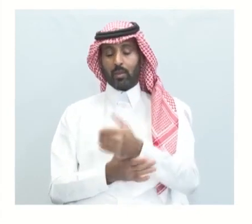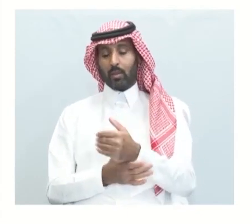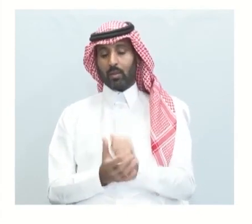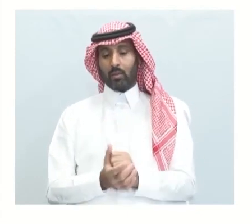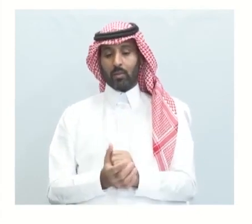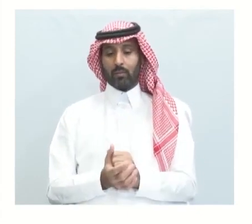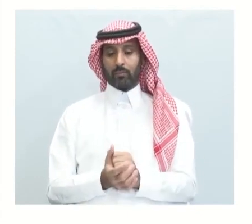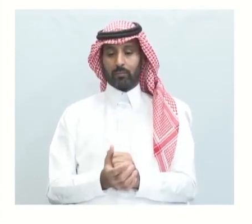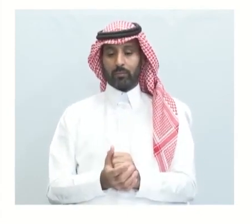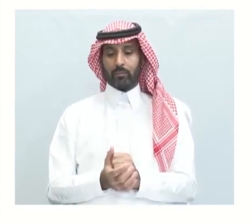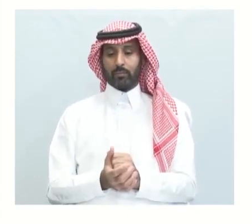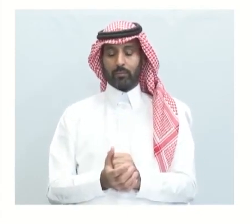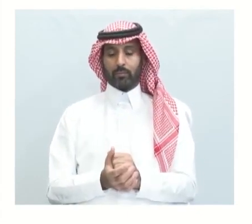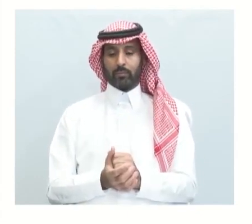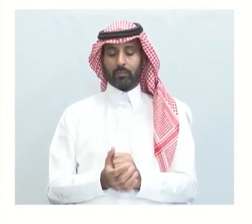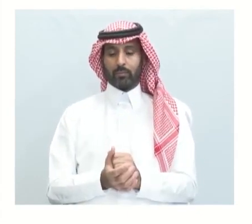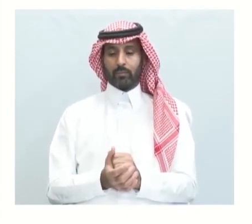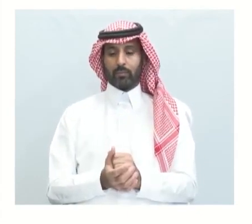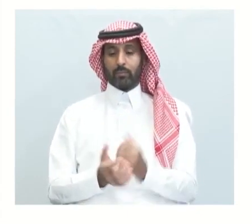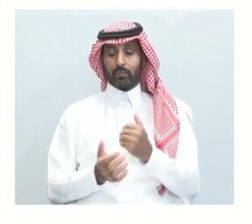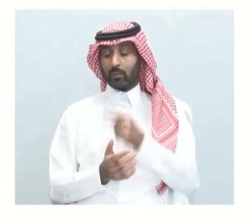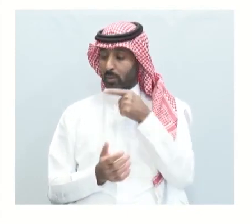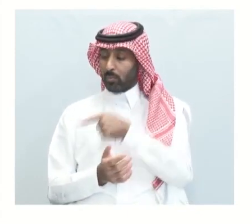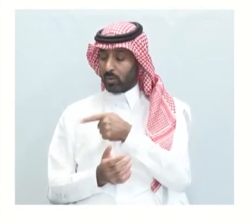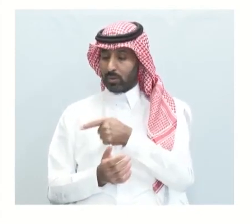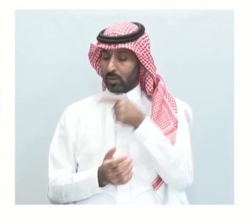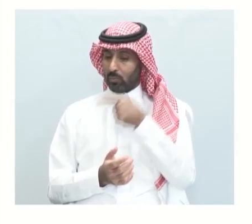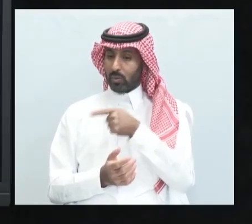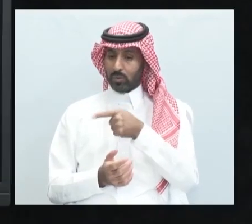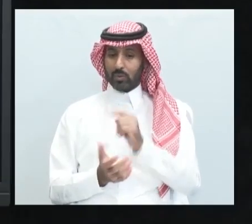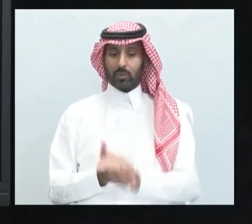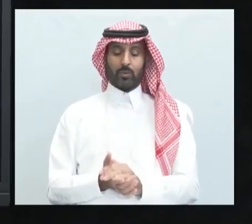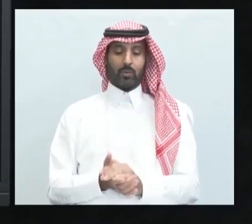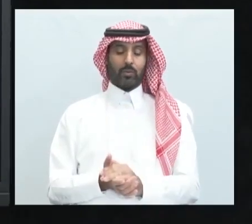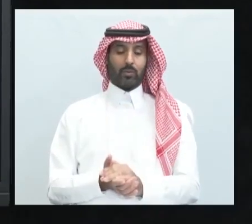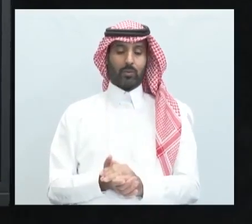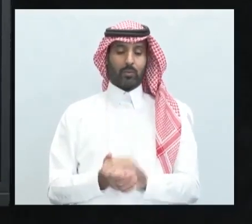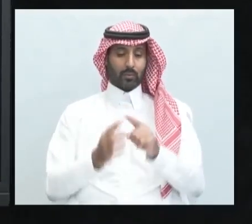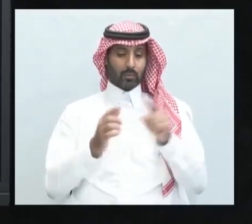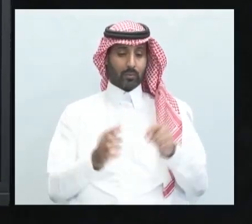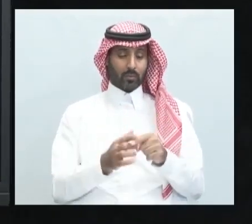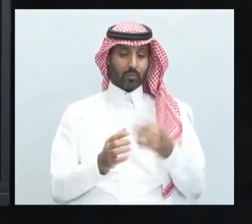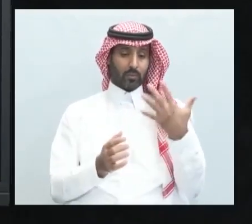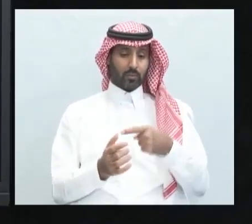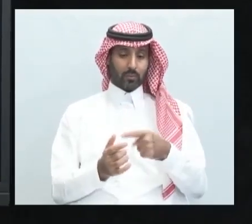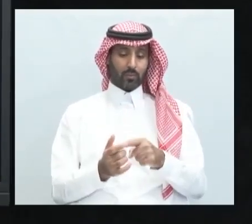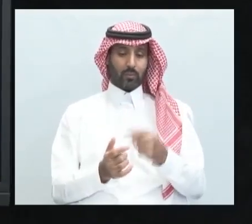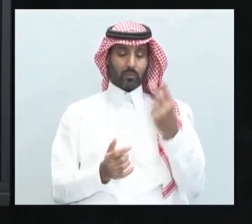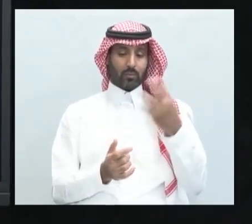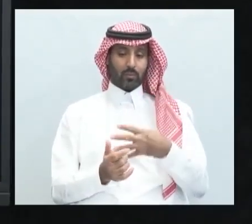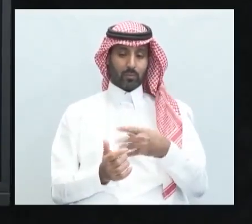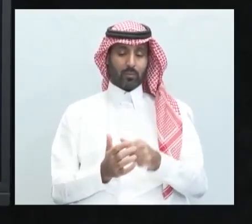بالعنوان في العقده السابقه المؤشر بوينتر عندي هنا اما البيانات فهي 15.427